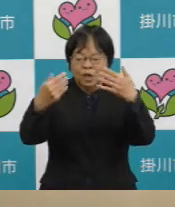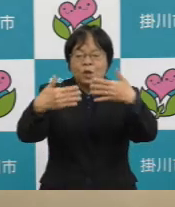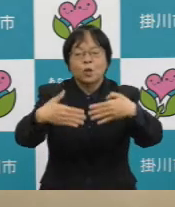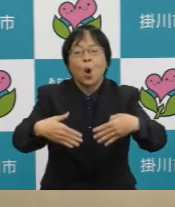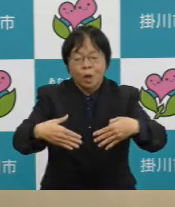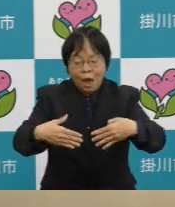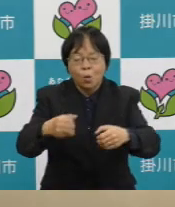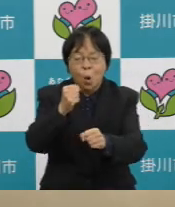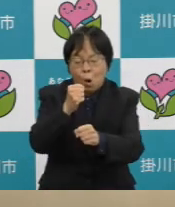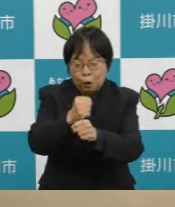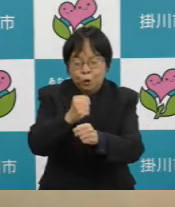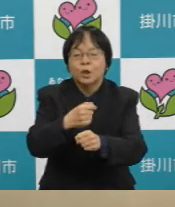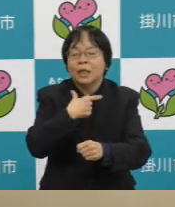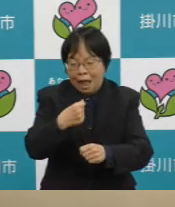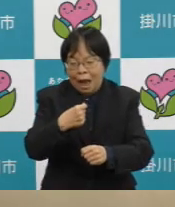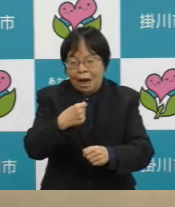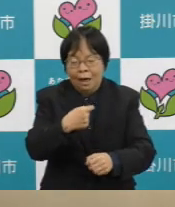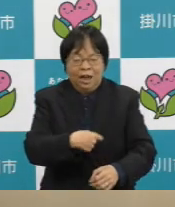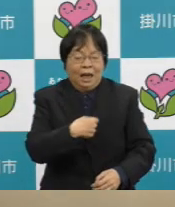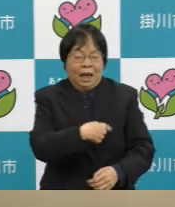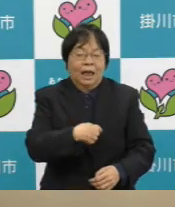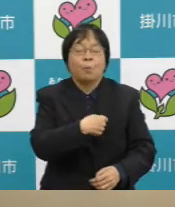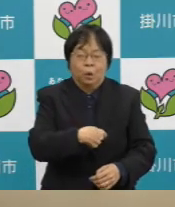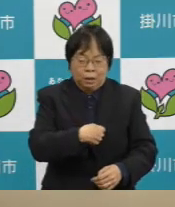まあ、そういう思いで、からあの